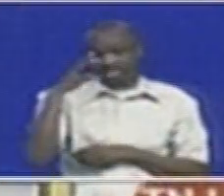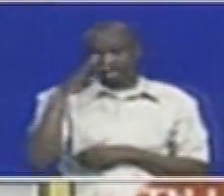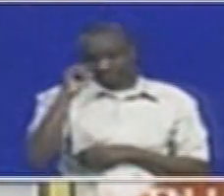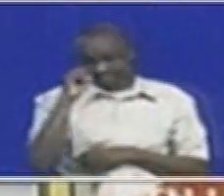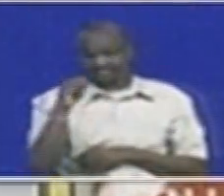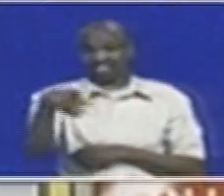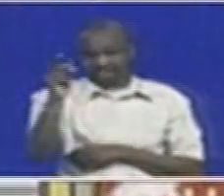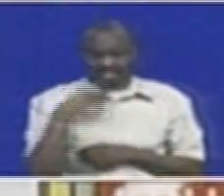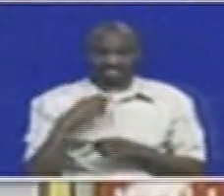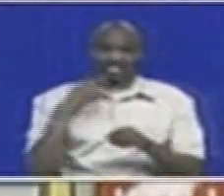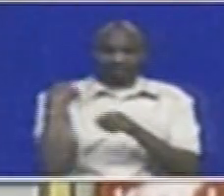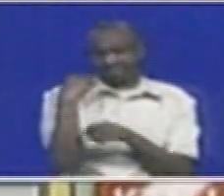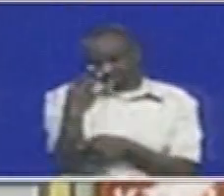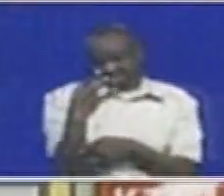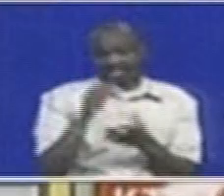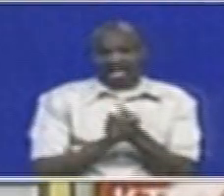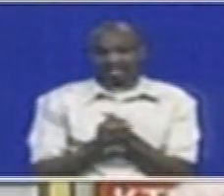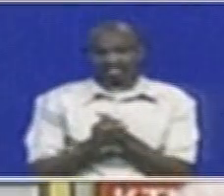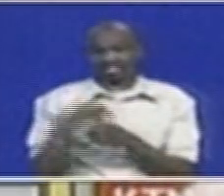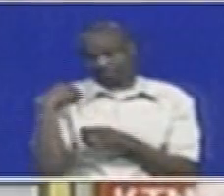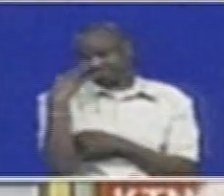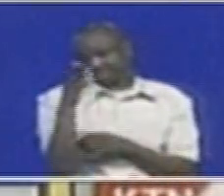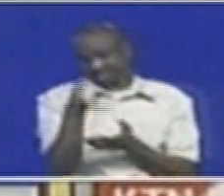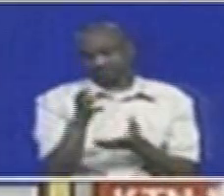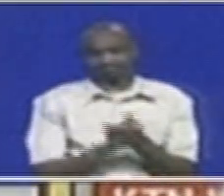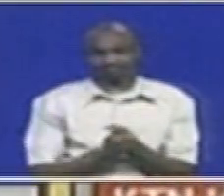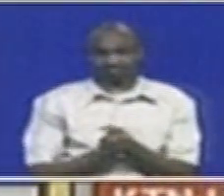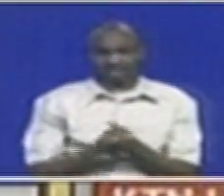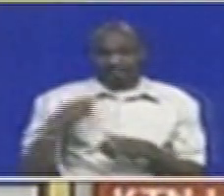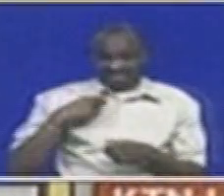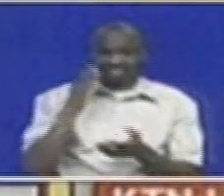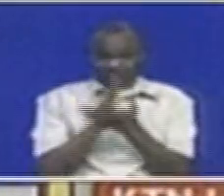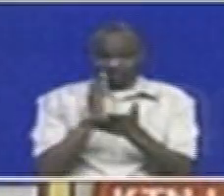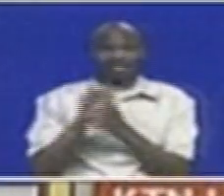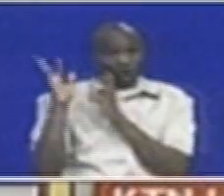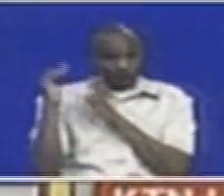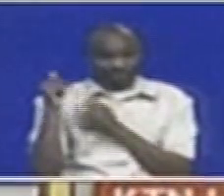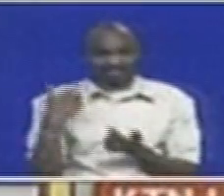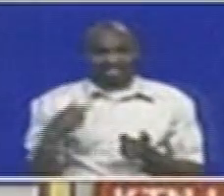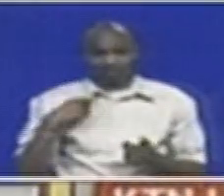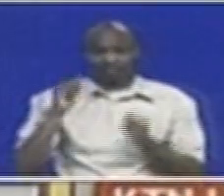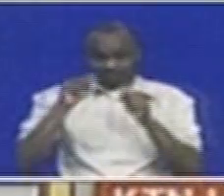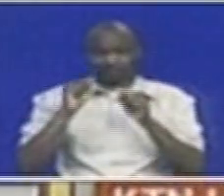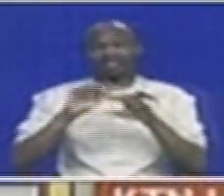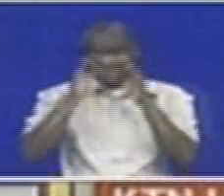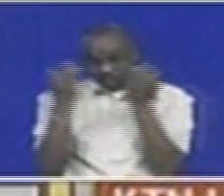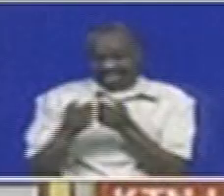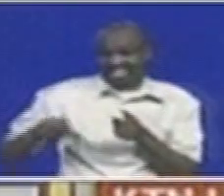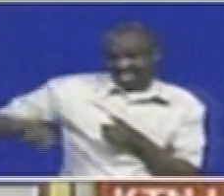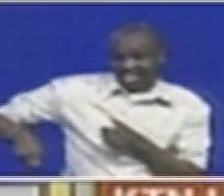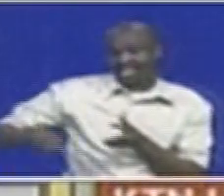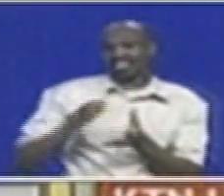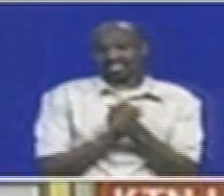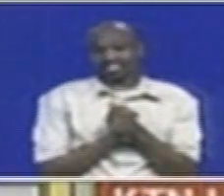katika nafasi ya tatu nyuma ya Grace Kidake na Janet Mwanzi. I really hope we will be in the world relay